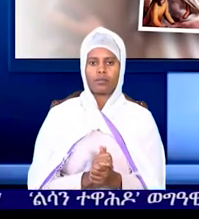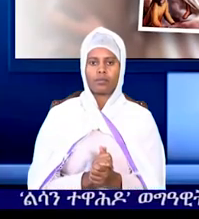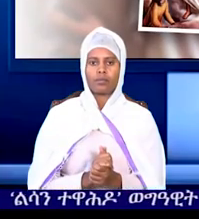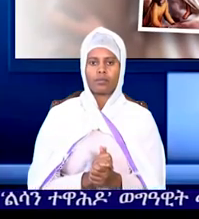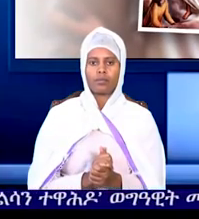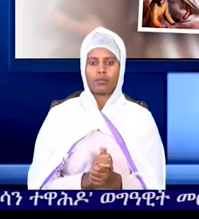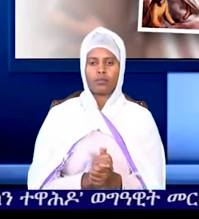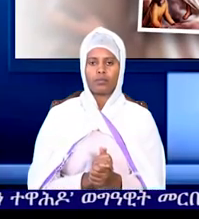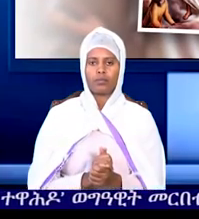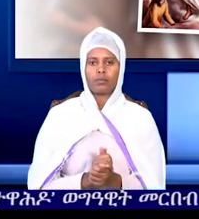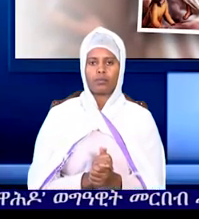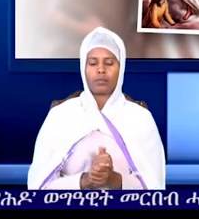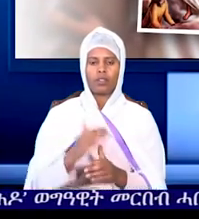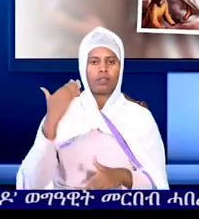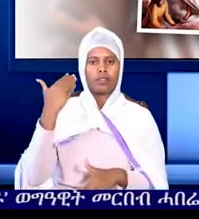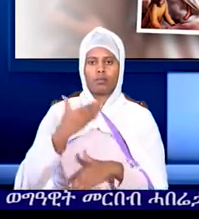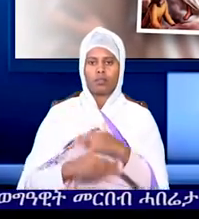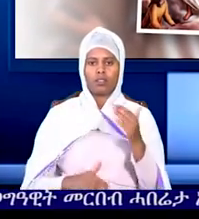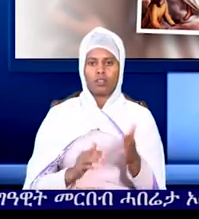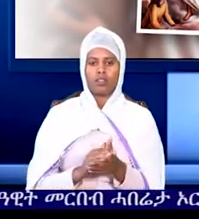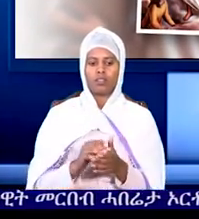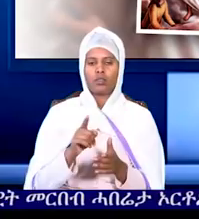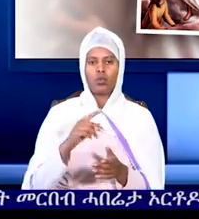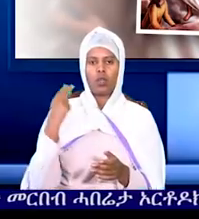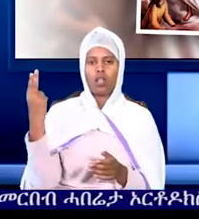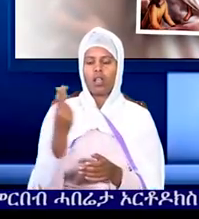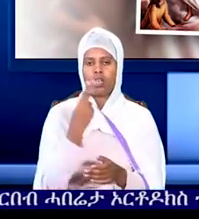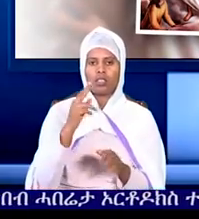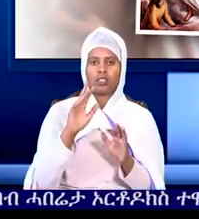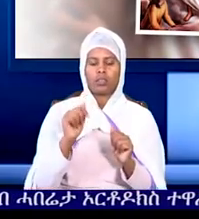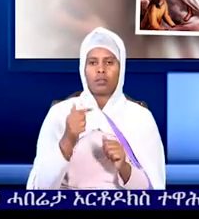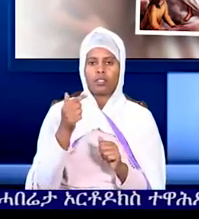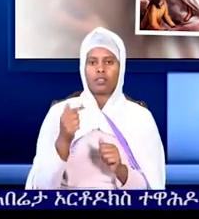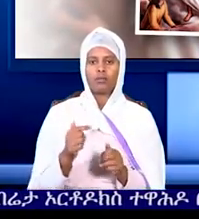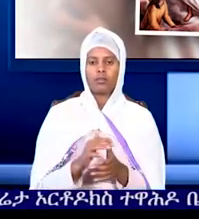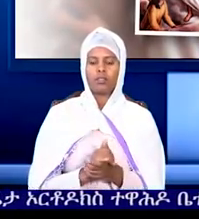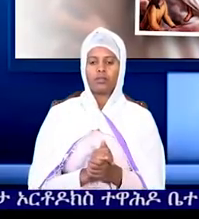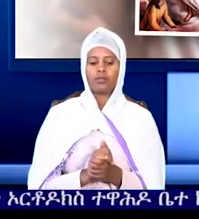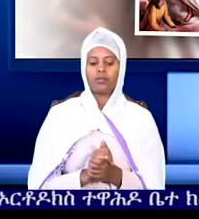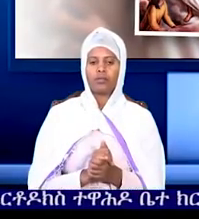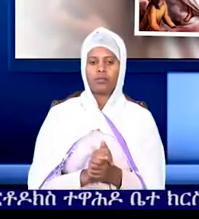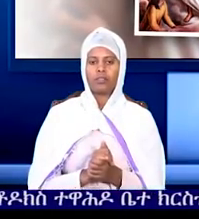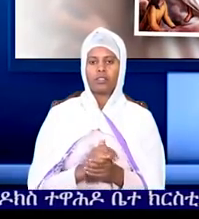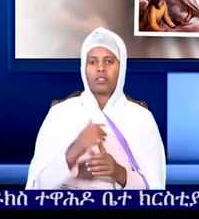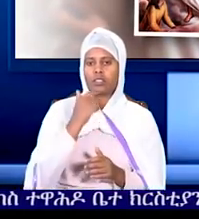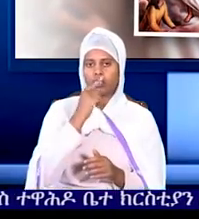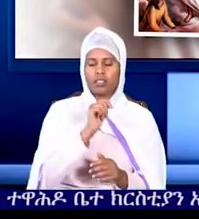ወከመ ሃያል ወህዳገ ወይን ወቀተሎ ፀረበ ድህርሁ ተፈፀመ እዚ ኮለል ክበሃል ፀንሐ ትንቢት